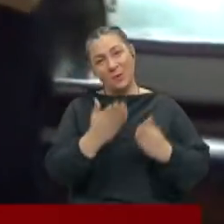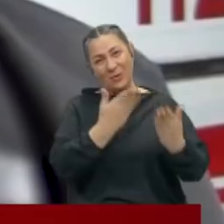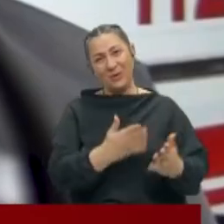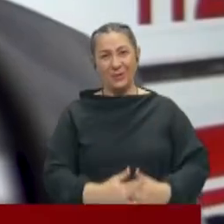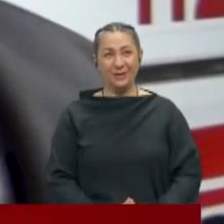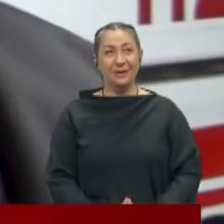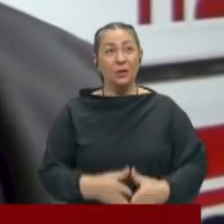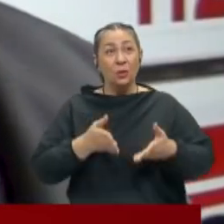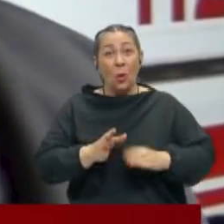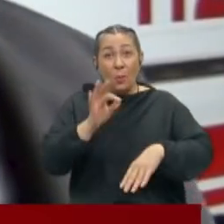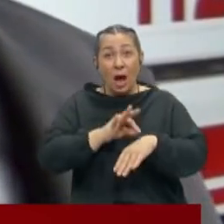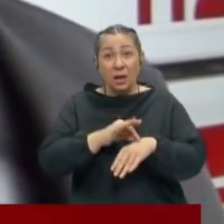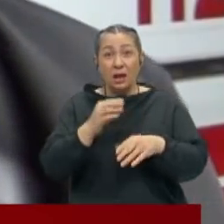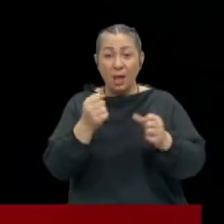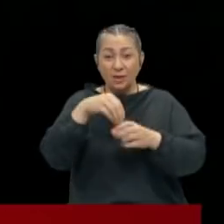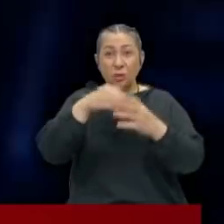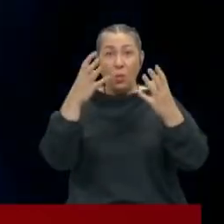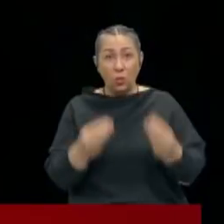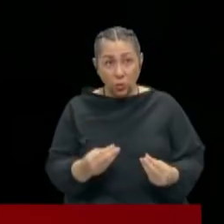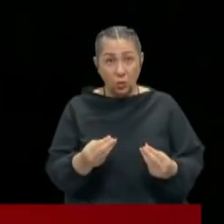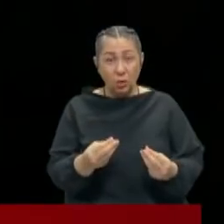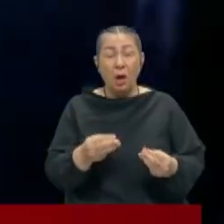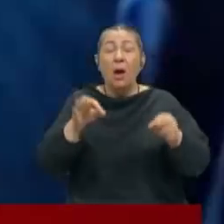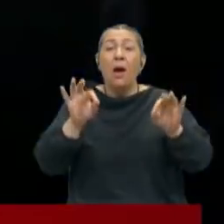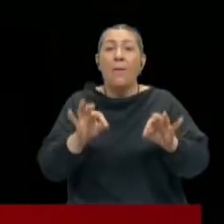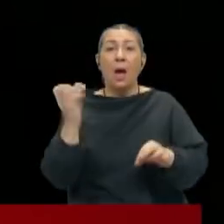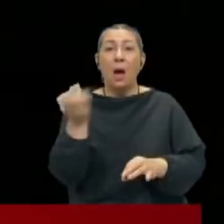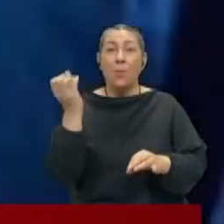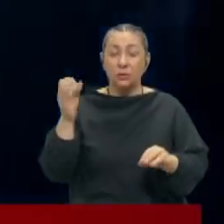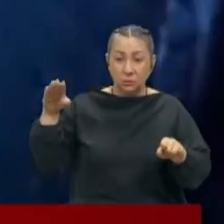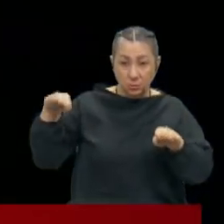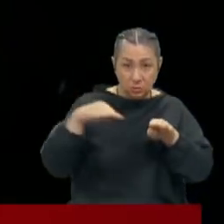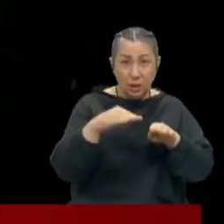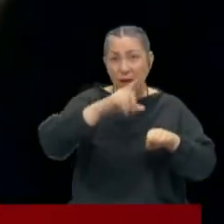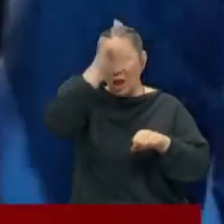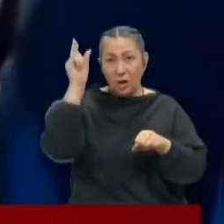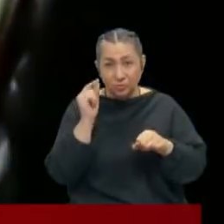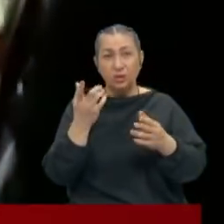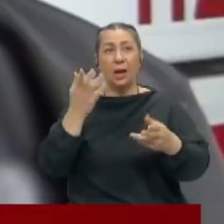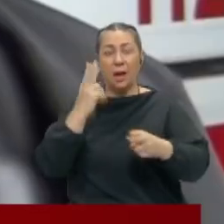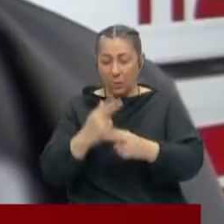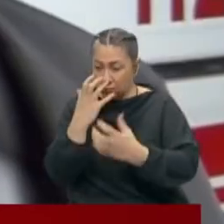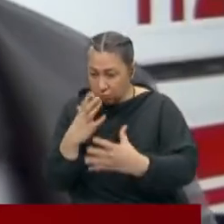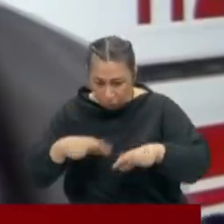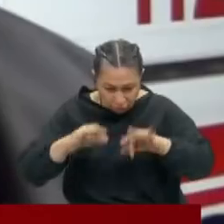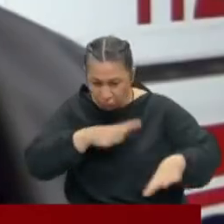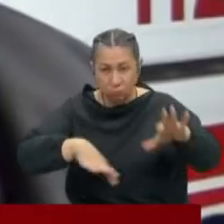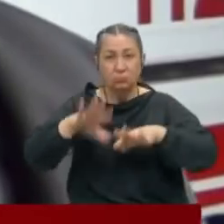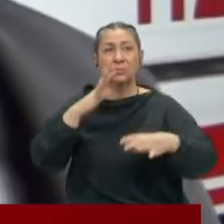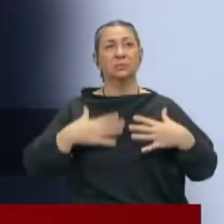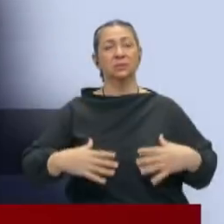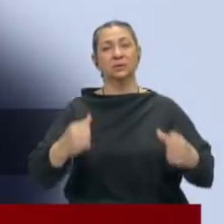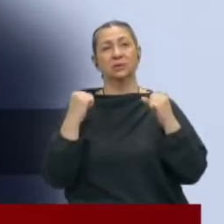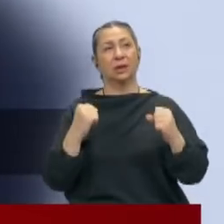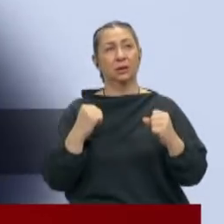getirdi. Doğum anı orada gerçekleşti arabada. Hemen ambulans gelince hemşire hanımlar müdahale yaptılar orada. Sağ